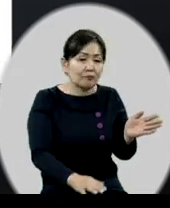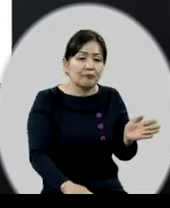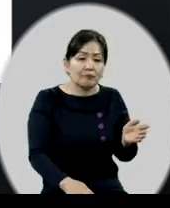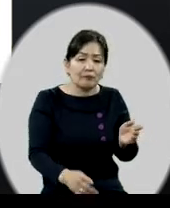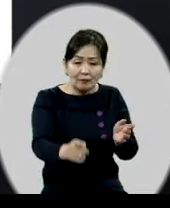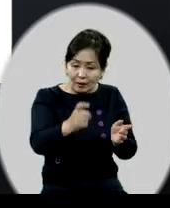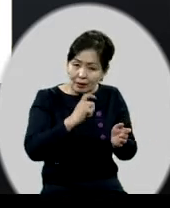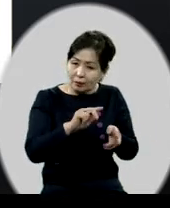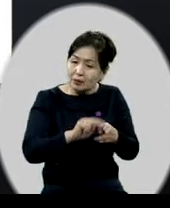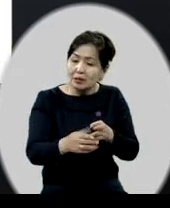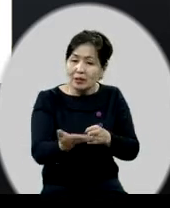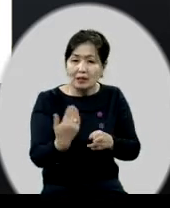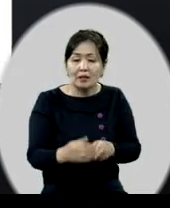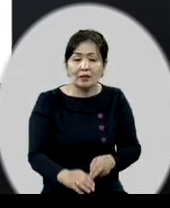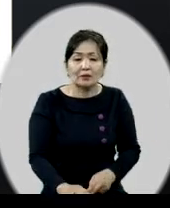Хариугаа шалгая.